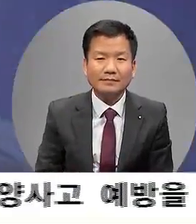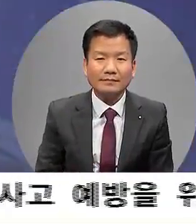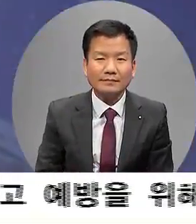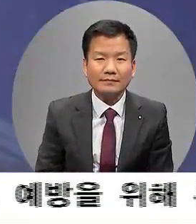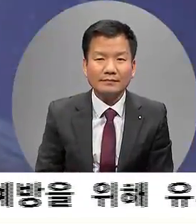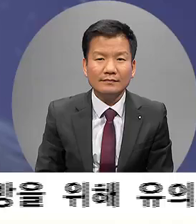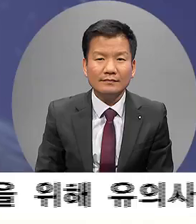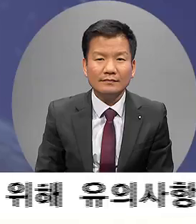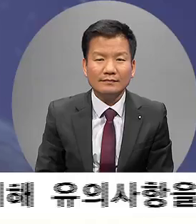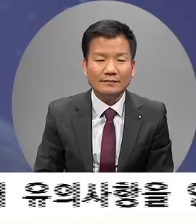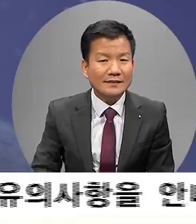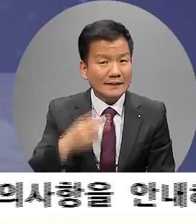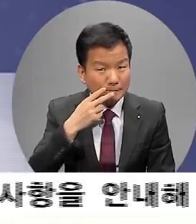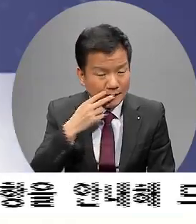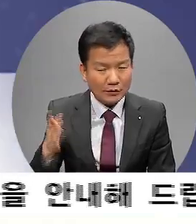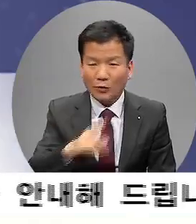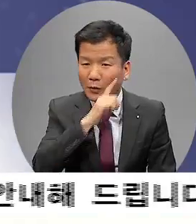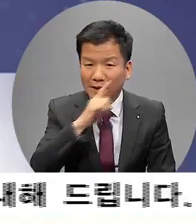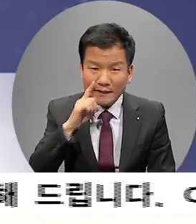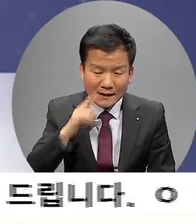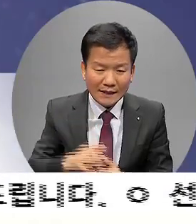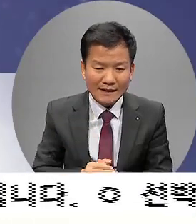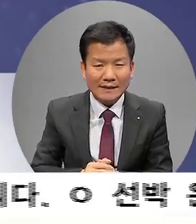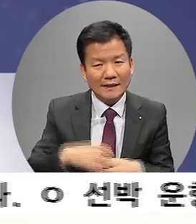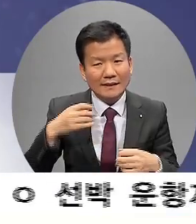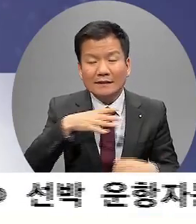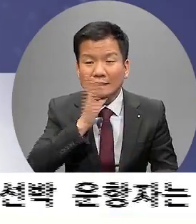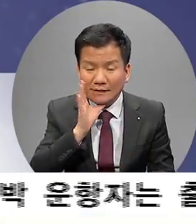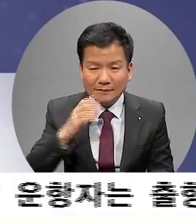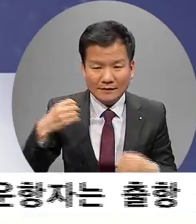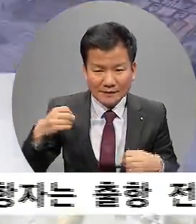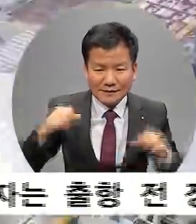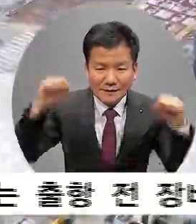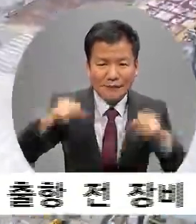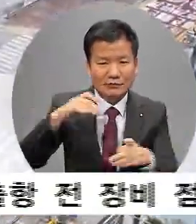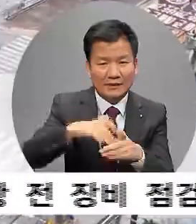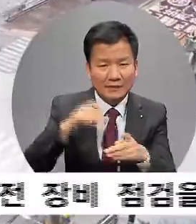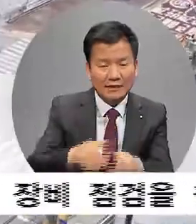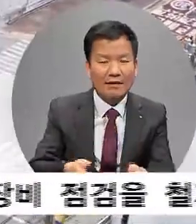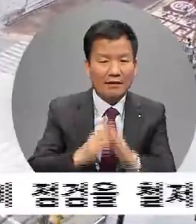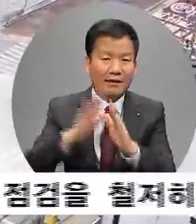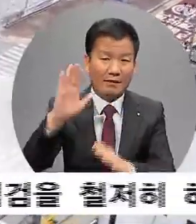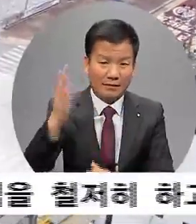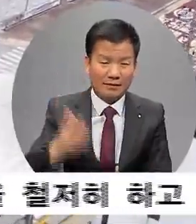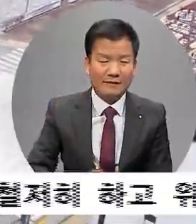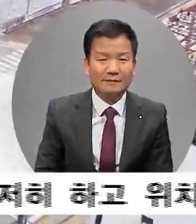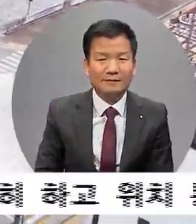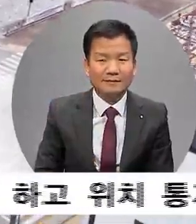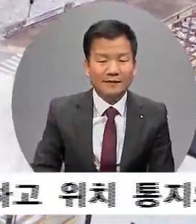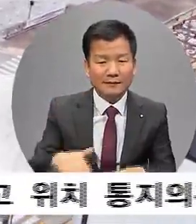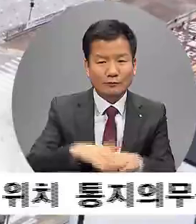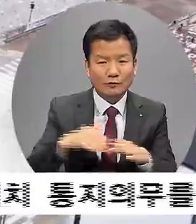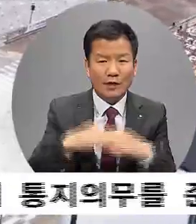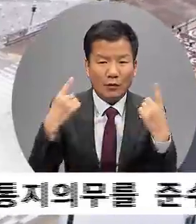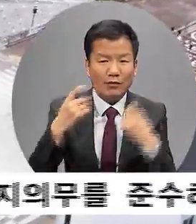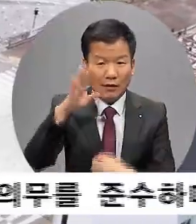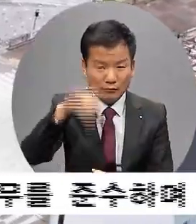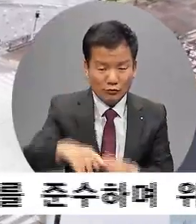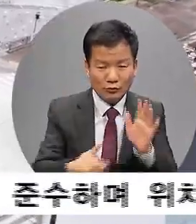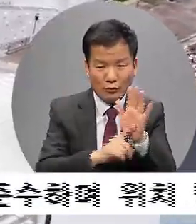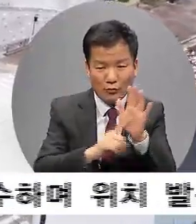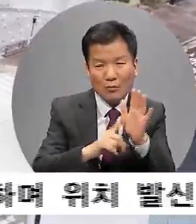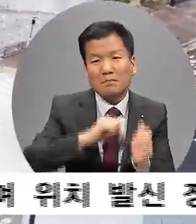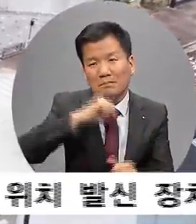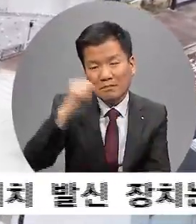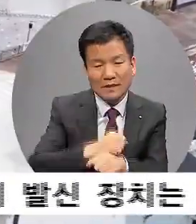지적했습니다 음성과 괴산군의 시니어 친화형 국민 체육 센터가 건립됩니다 문화체육 관광부 공무에